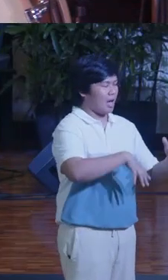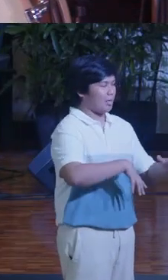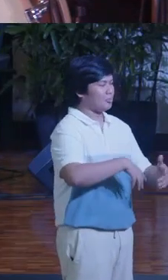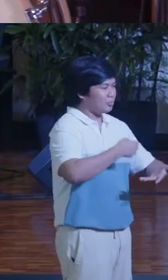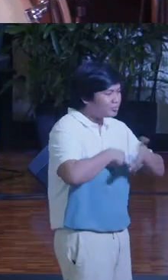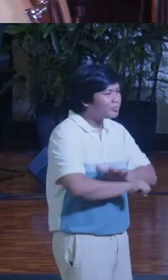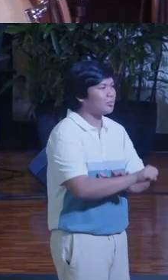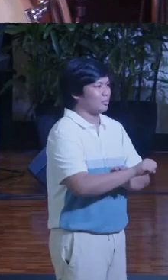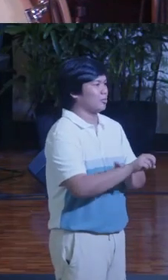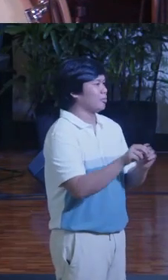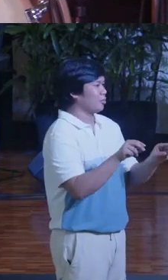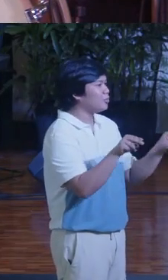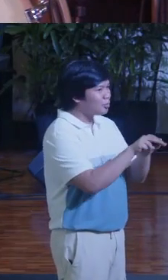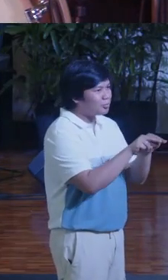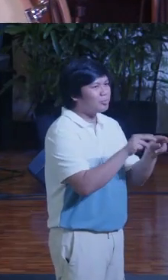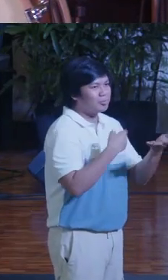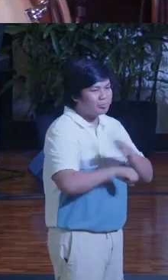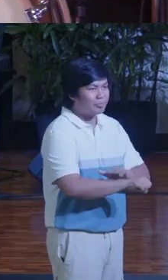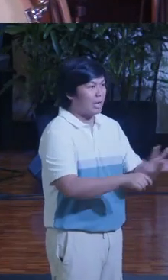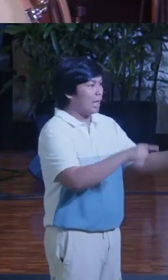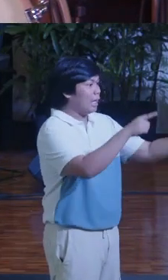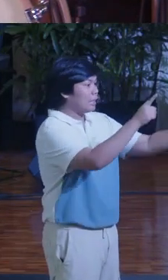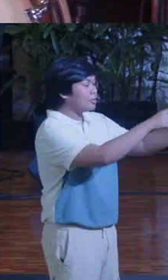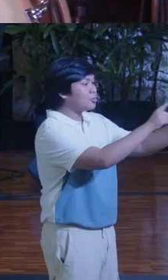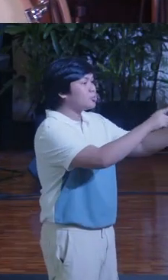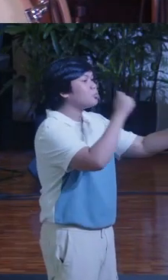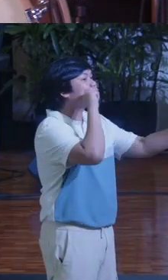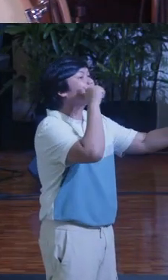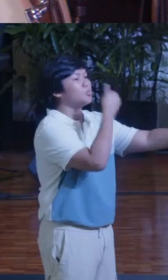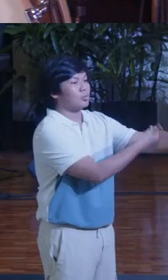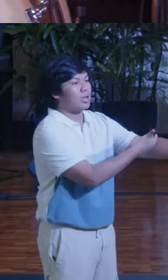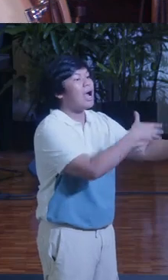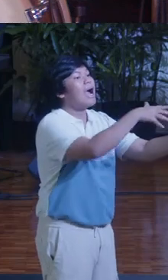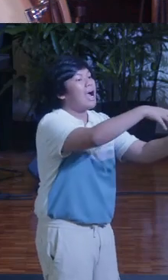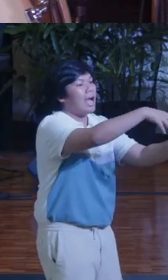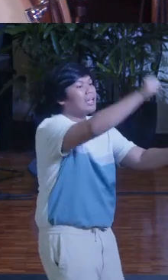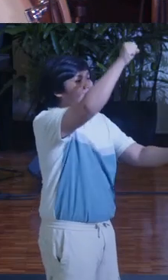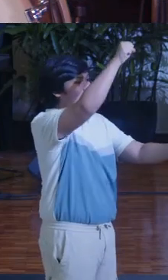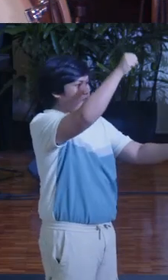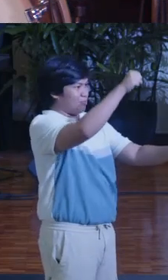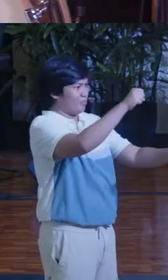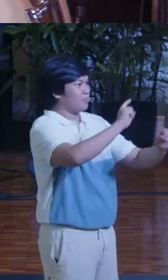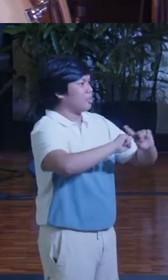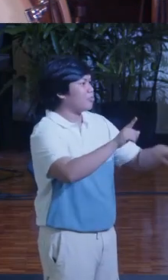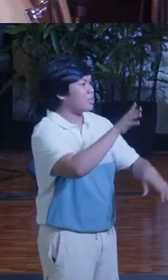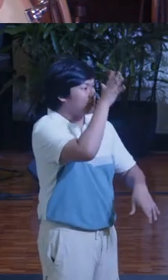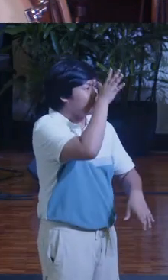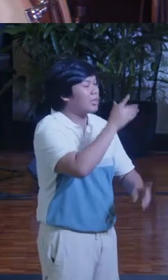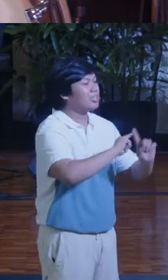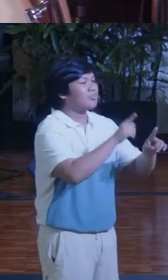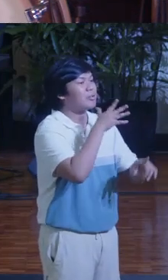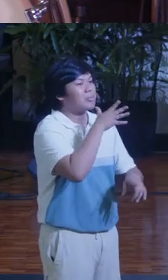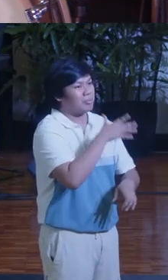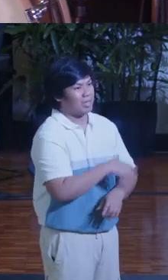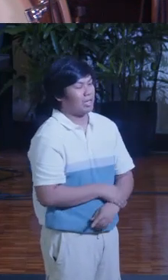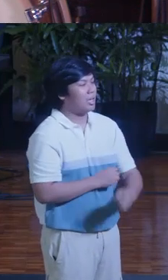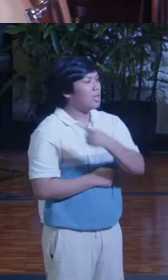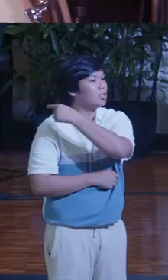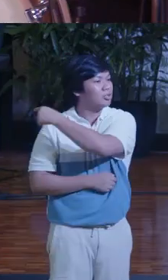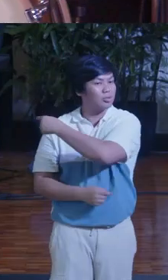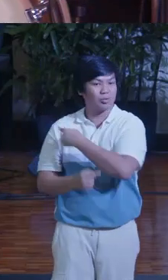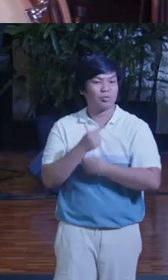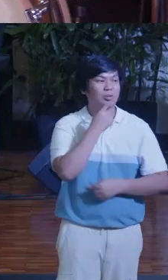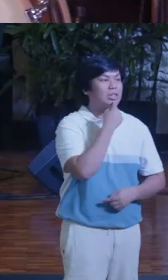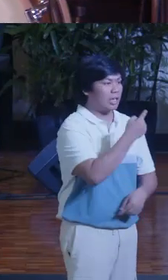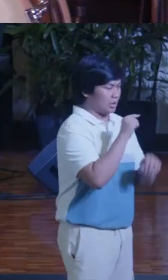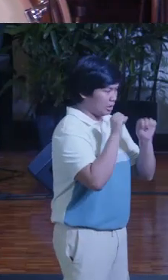amin, naturally. Si Jana po adopted din. Iba po ang birth mother niya. Kaya pwede kong sabihin na ang mga